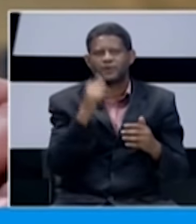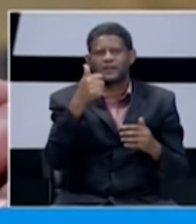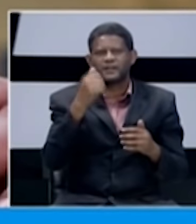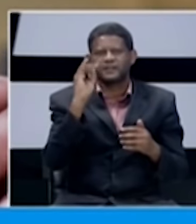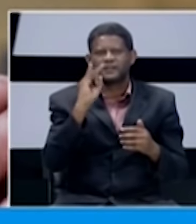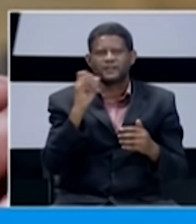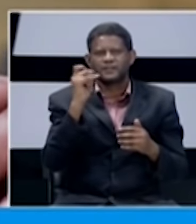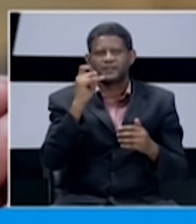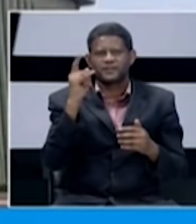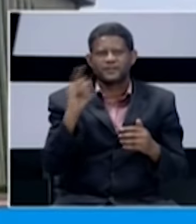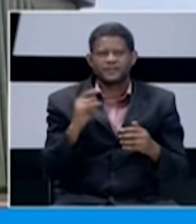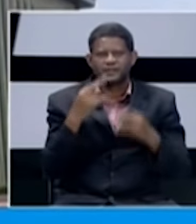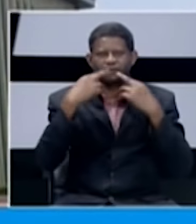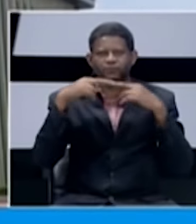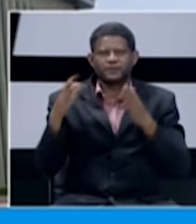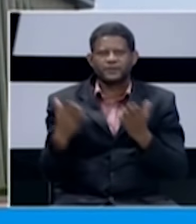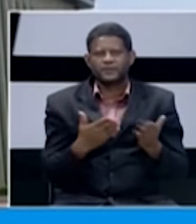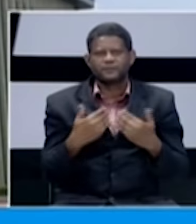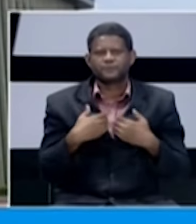ኣልጀዚራ ፀብፂብሎም